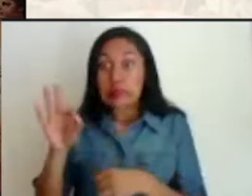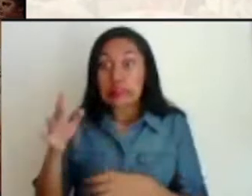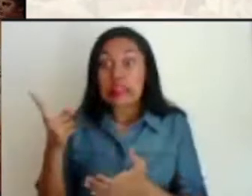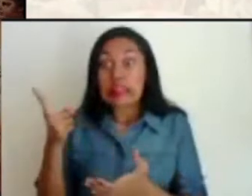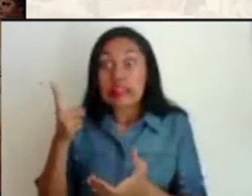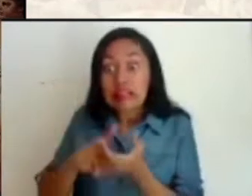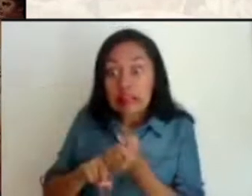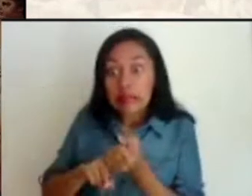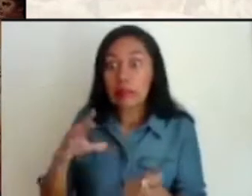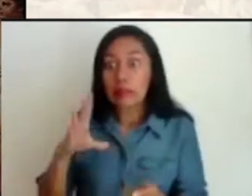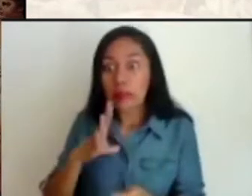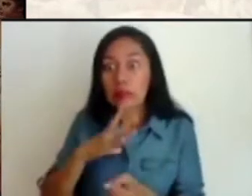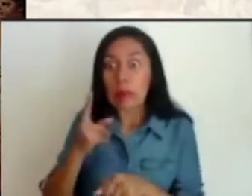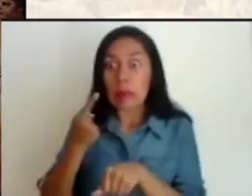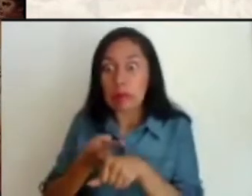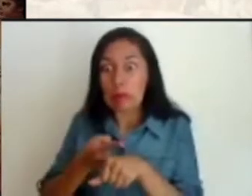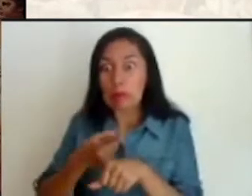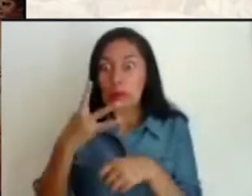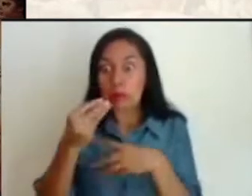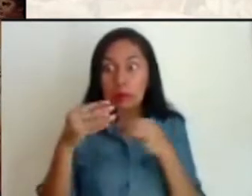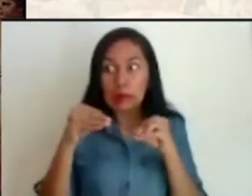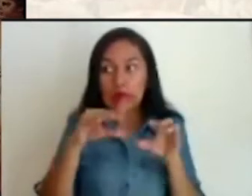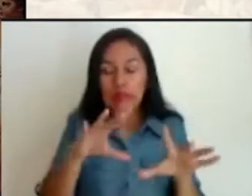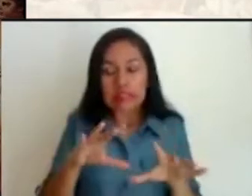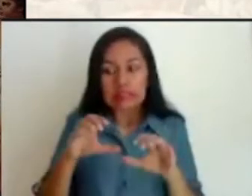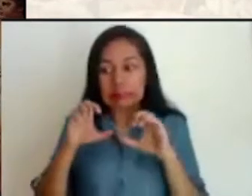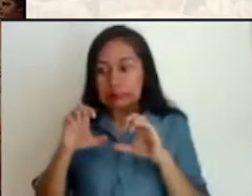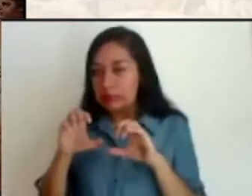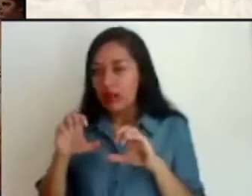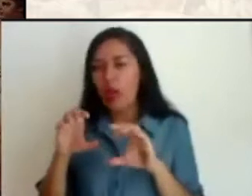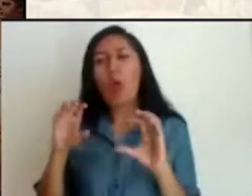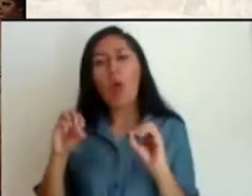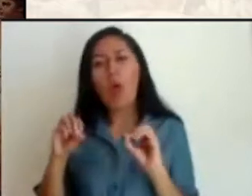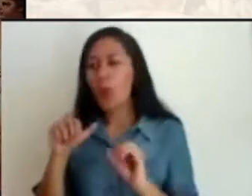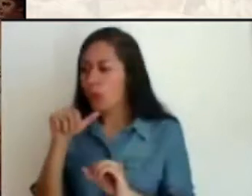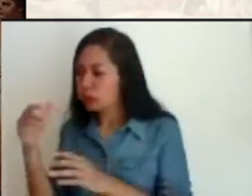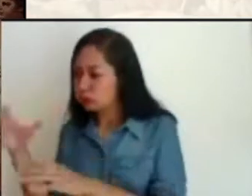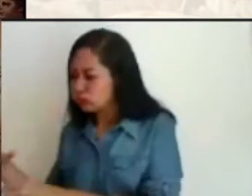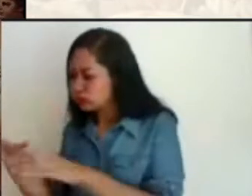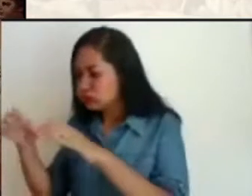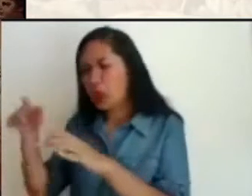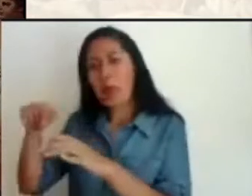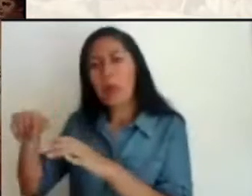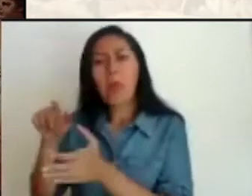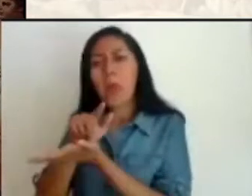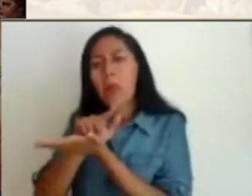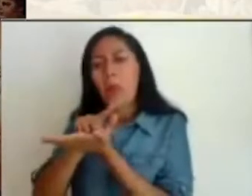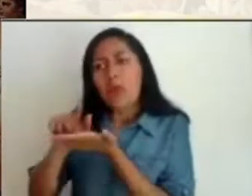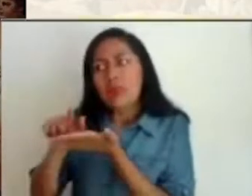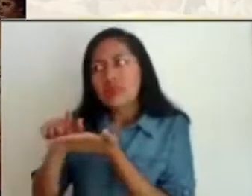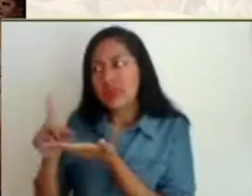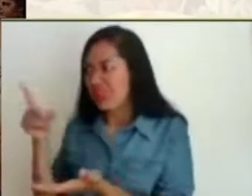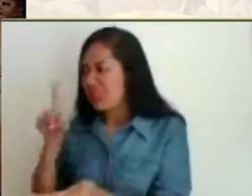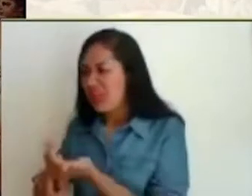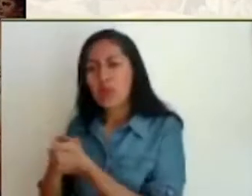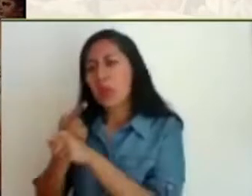que se consideró que no lo podían mantener y que por lo tanto era seguro que se movieran hacia el interior de las ciudades. L'elenco